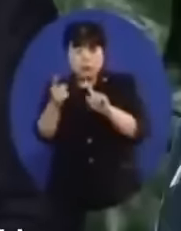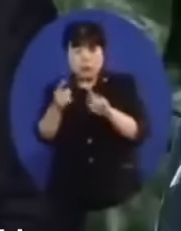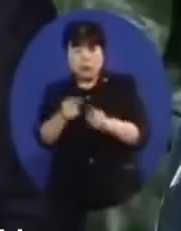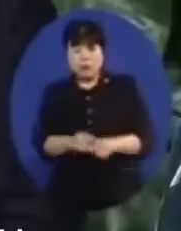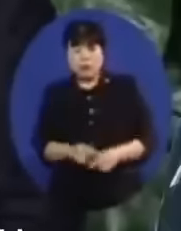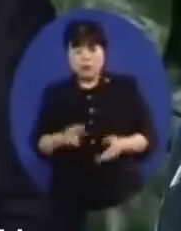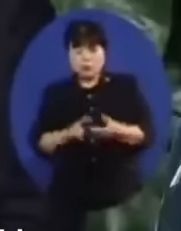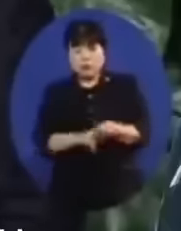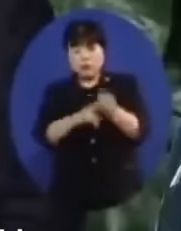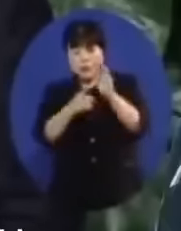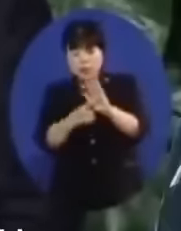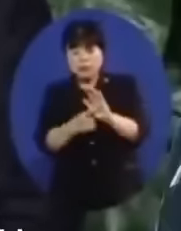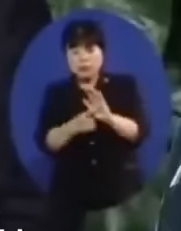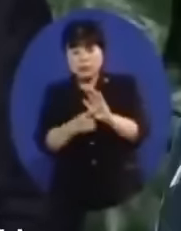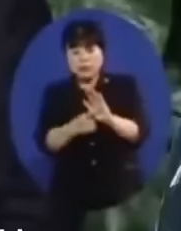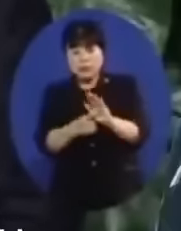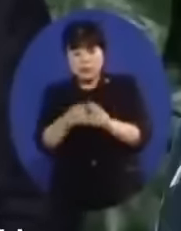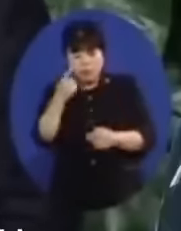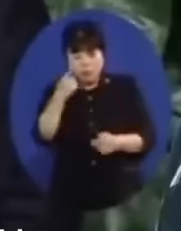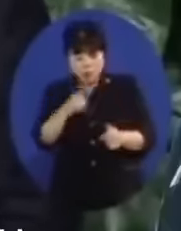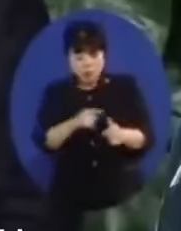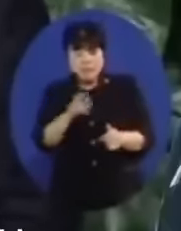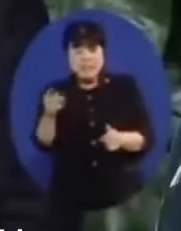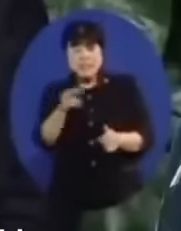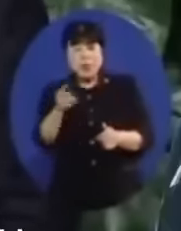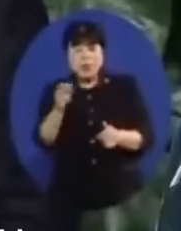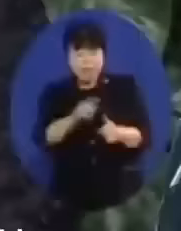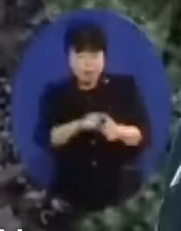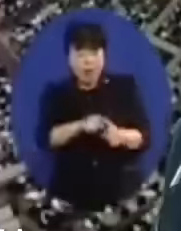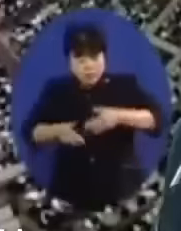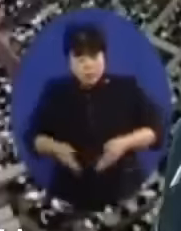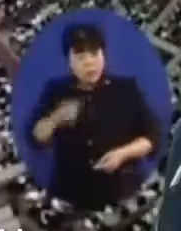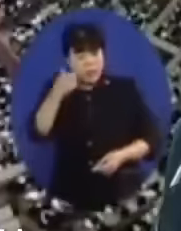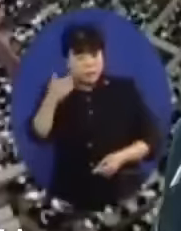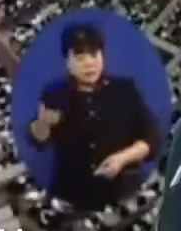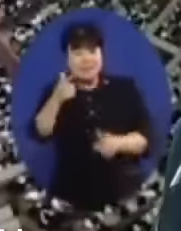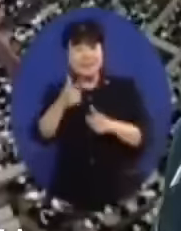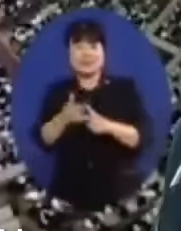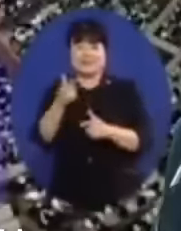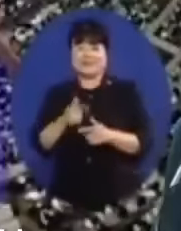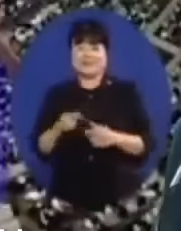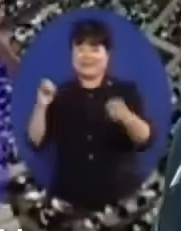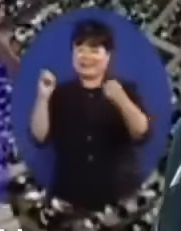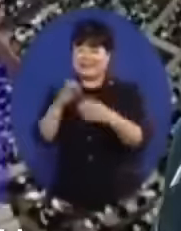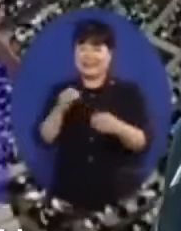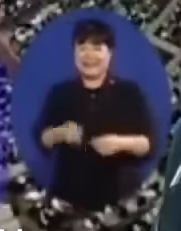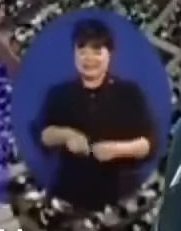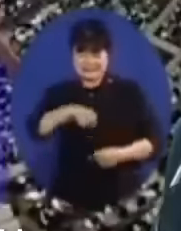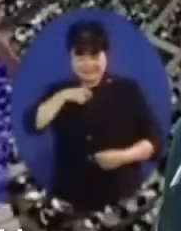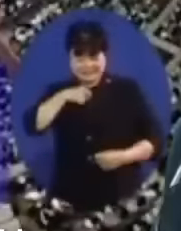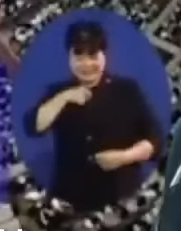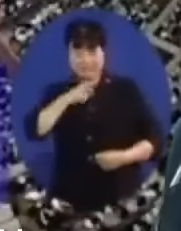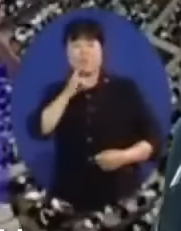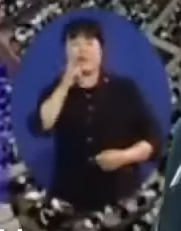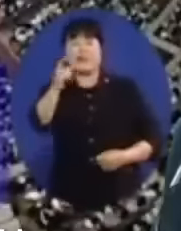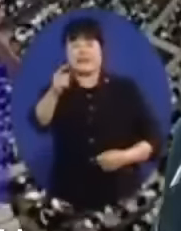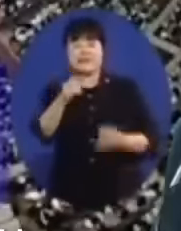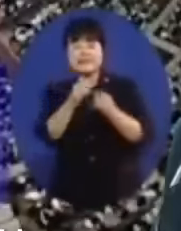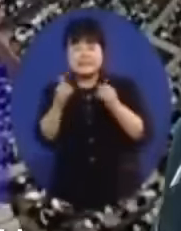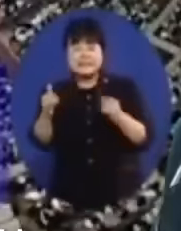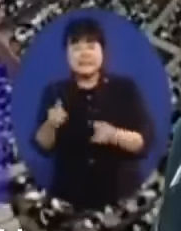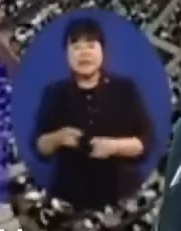니고데모가 도저히 감당을 할 수가 없어요. 어떻게 이런 일이 일어날 수 있는가? 예수께서 대답하실 때 진실로 진실로 내게 이르노니